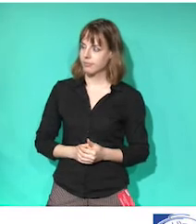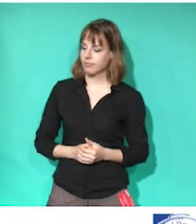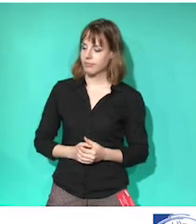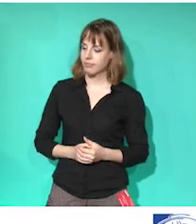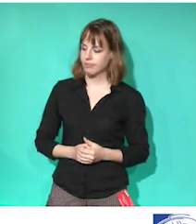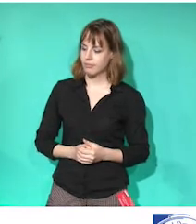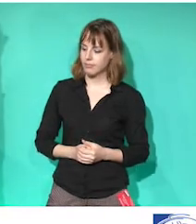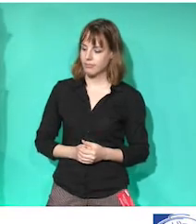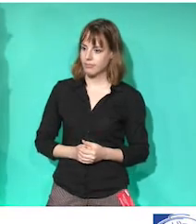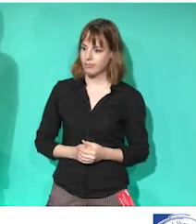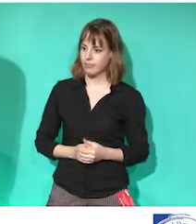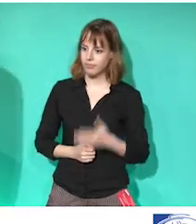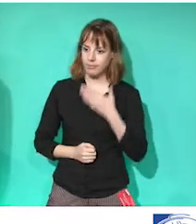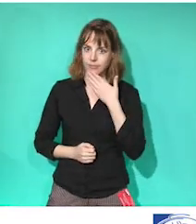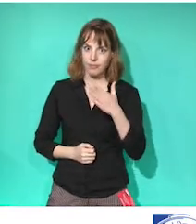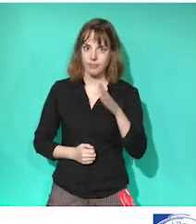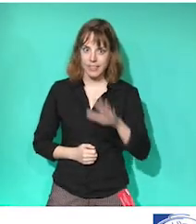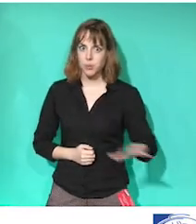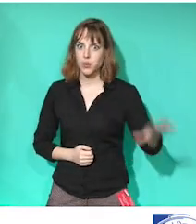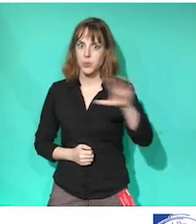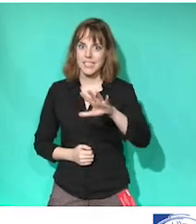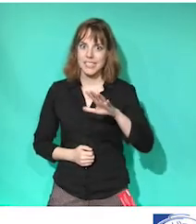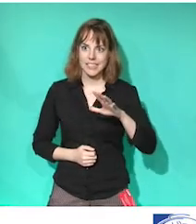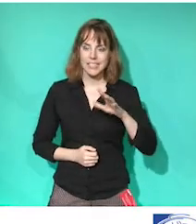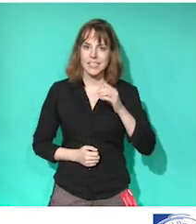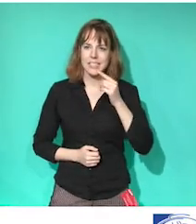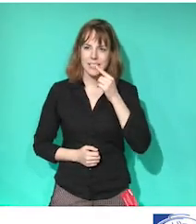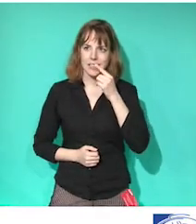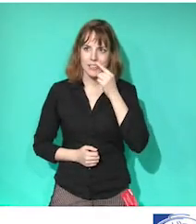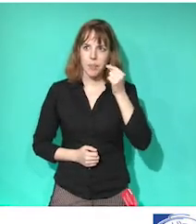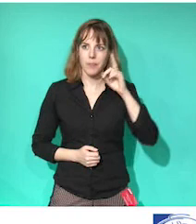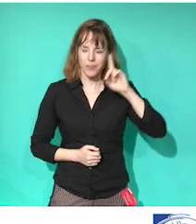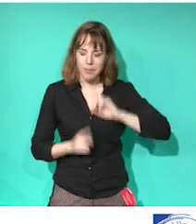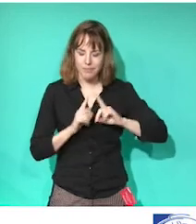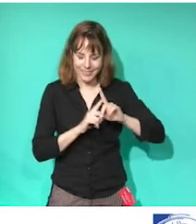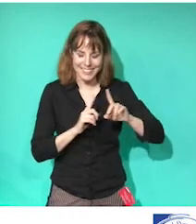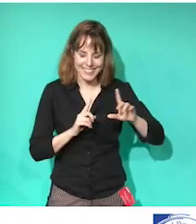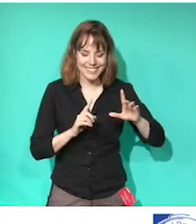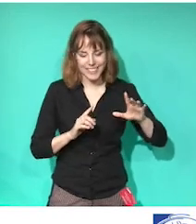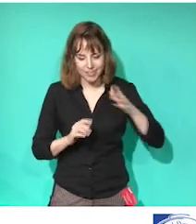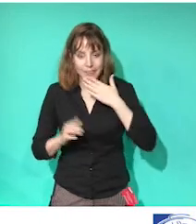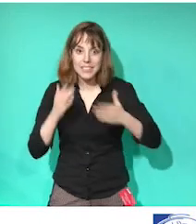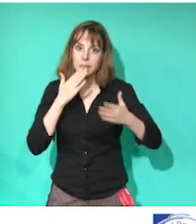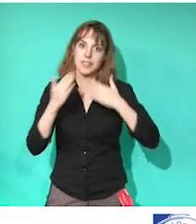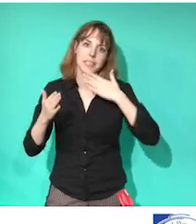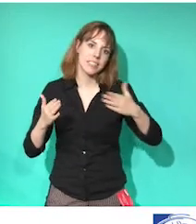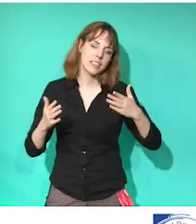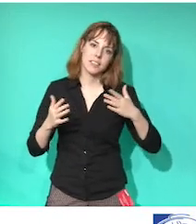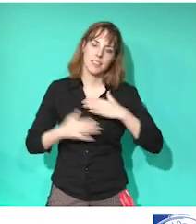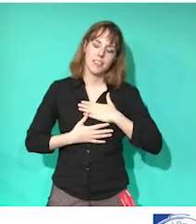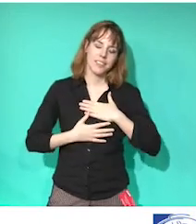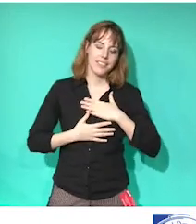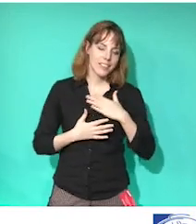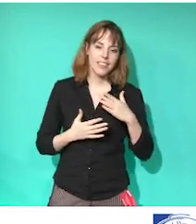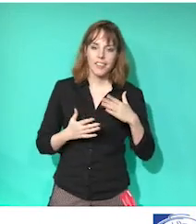Merci à tous, toutes, j'ai une vieille habitude, c'est horrible. Merci à toutes, merci à tous, merci très chaleureux au nom de